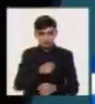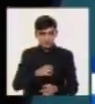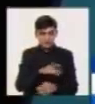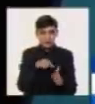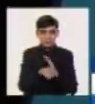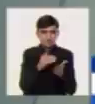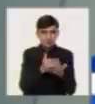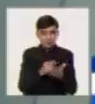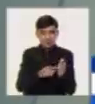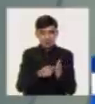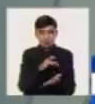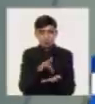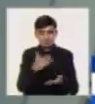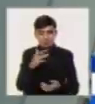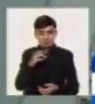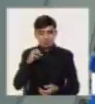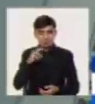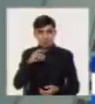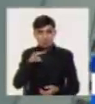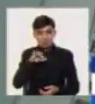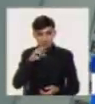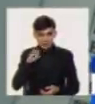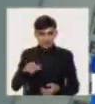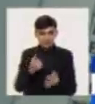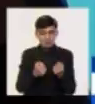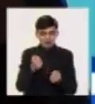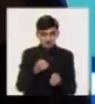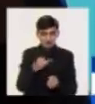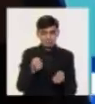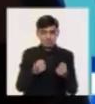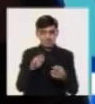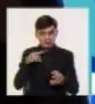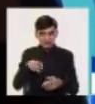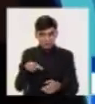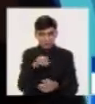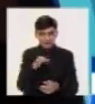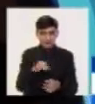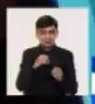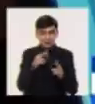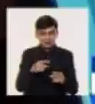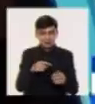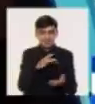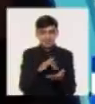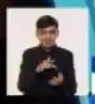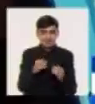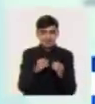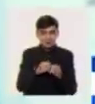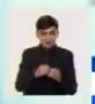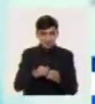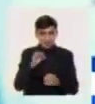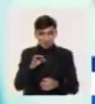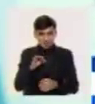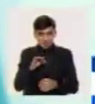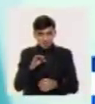порталында Қарағанды қаласының коммуналдық шаруашылығы жолаушылар көлігі және автомобиль жолдары бөлімі мемлекеттік мекемесі 10 тамызда